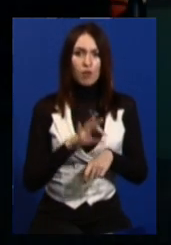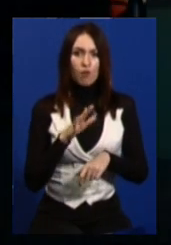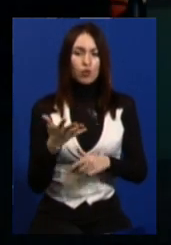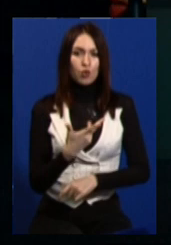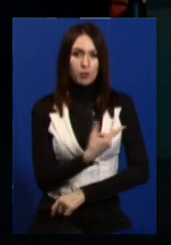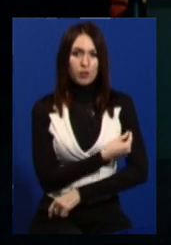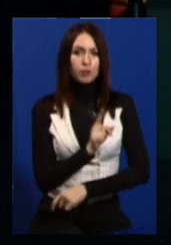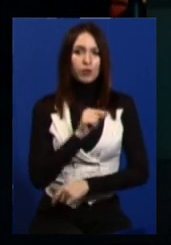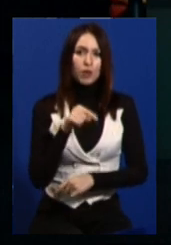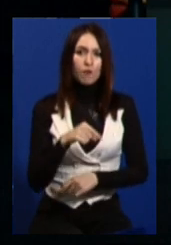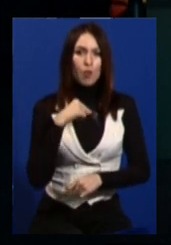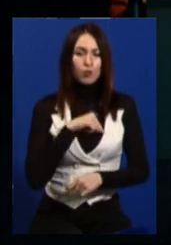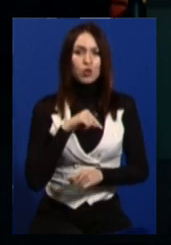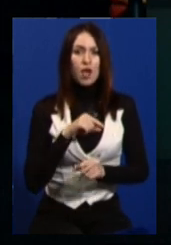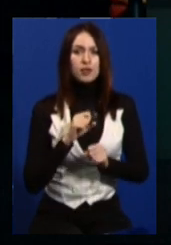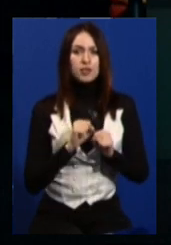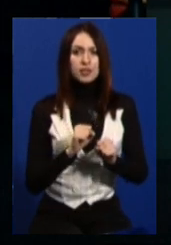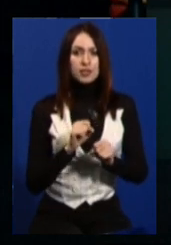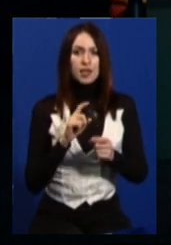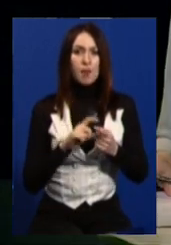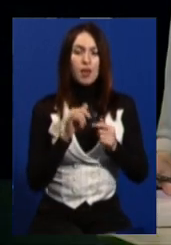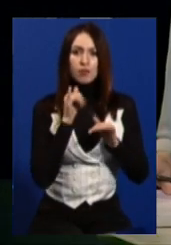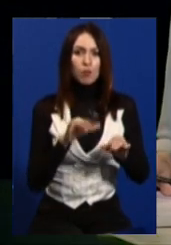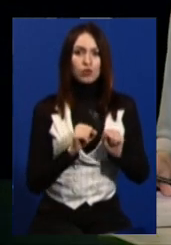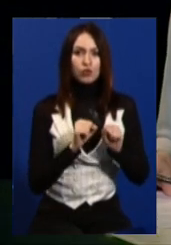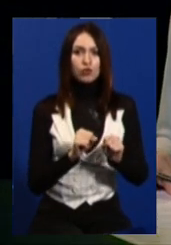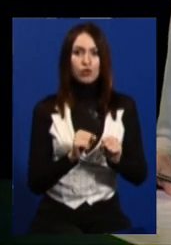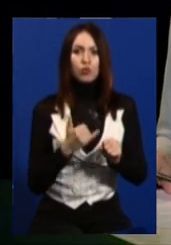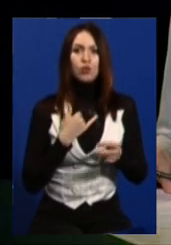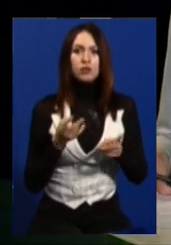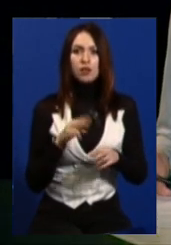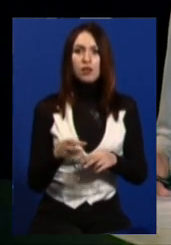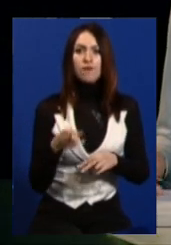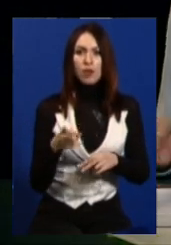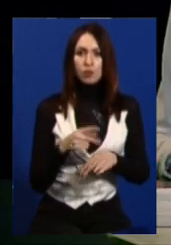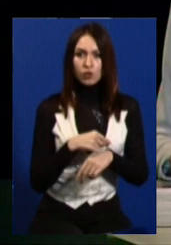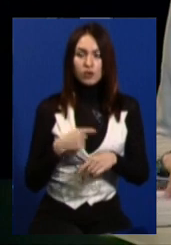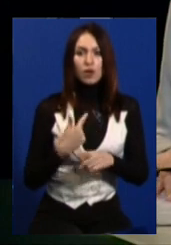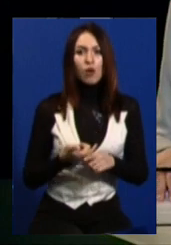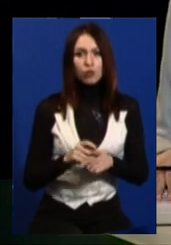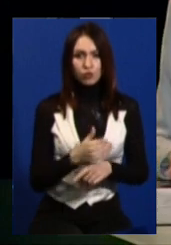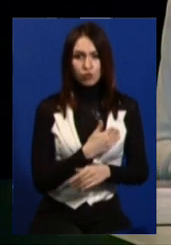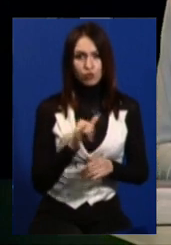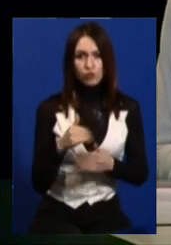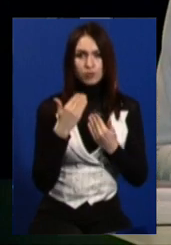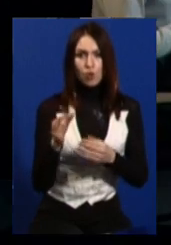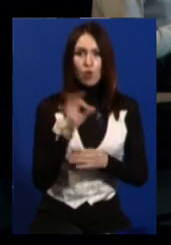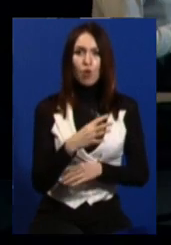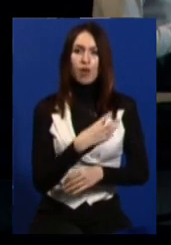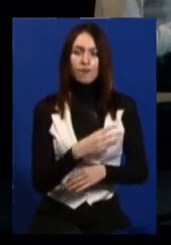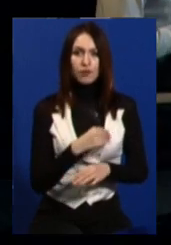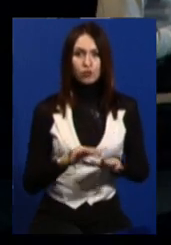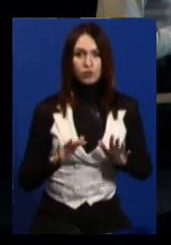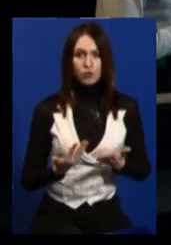что его иммунная система не может защищаться. У нас залишається буквально там 2 хвилини часу. Я дуже хочу за вас запитати про львівську